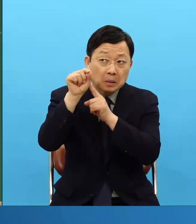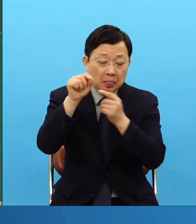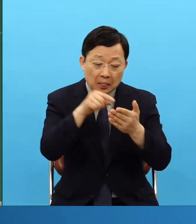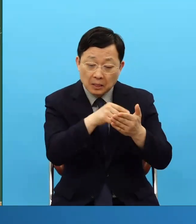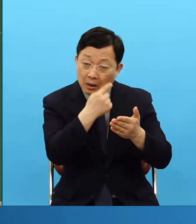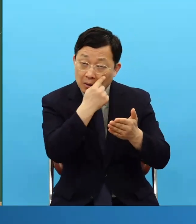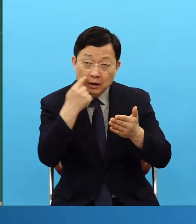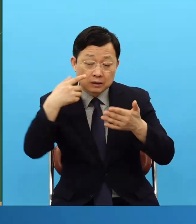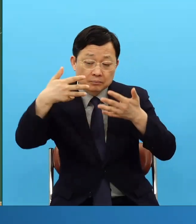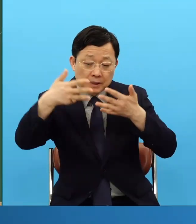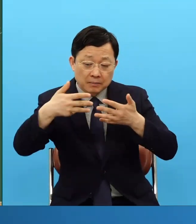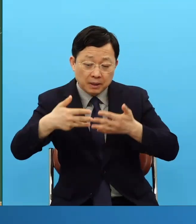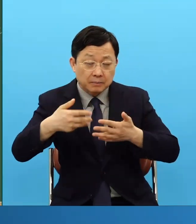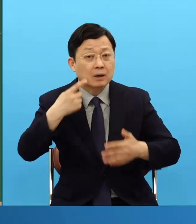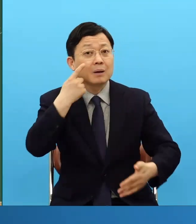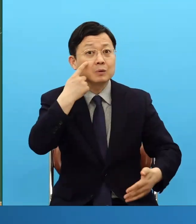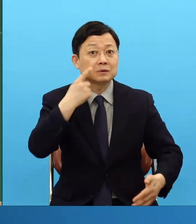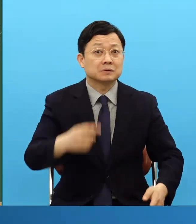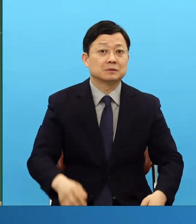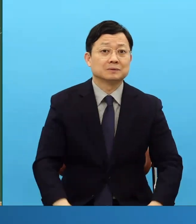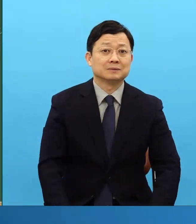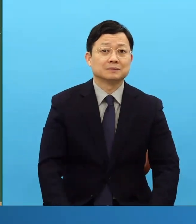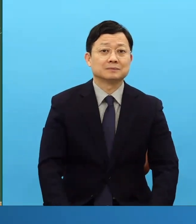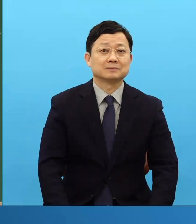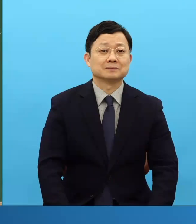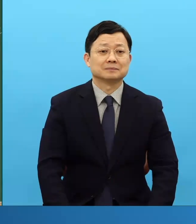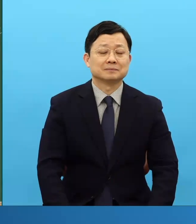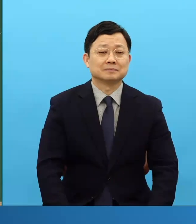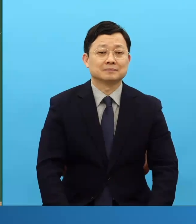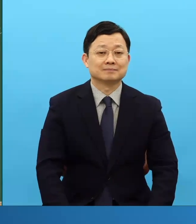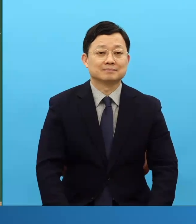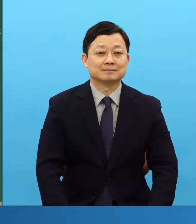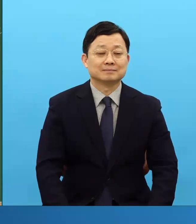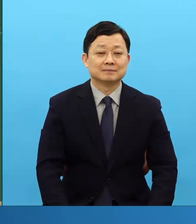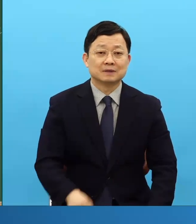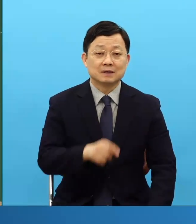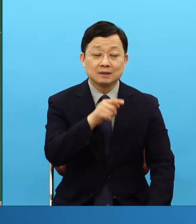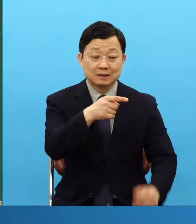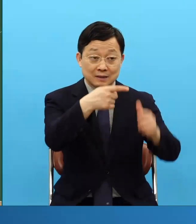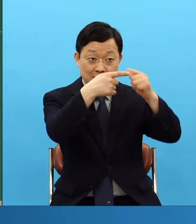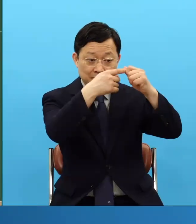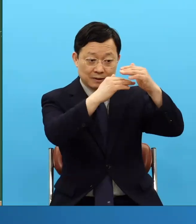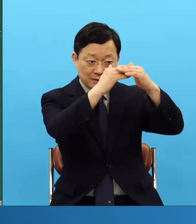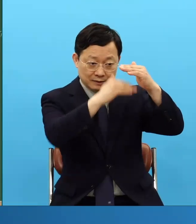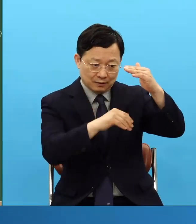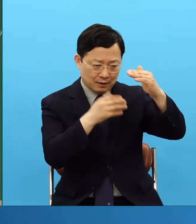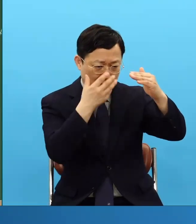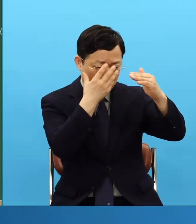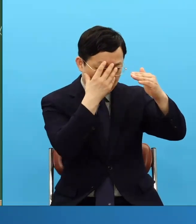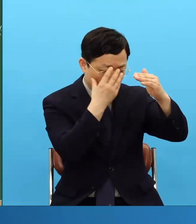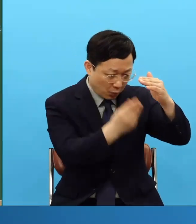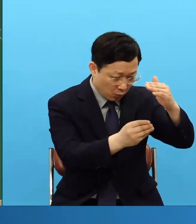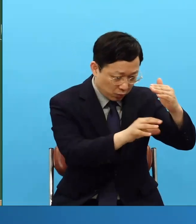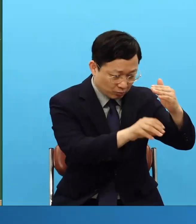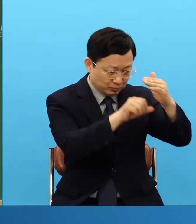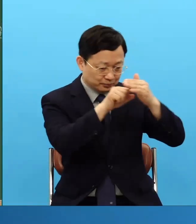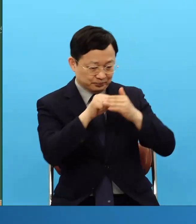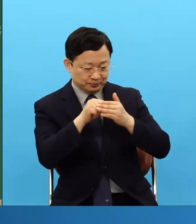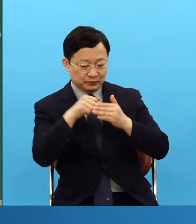doing, what God is fulfilling and accomplishing. 이 속에서 이게 와야 돼. And within that, you have Genesis